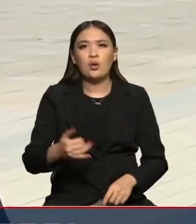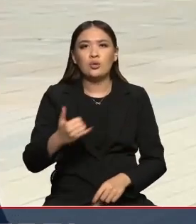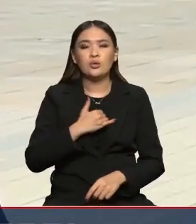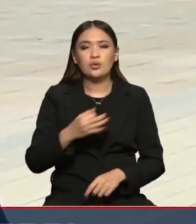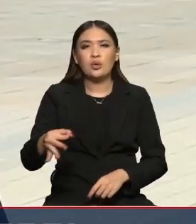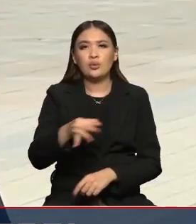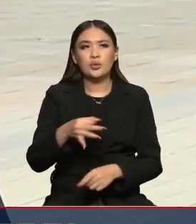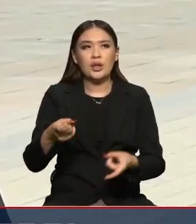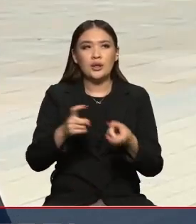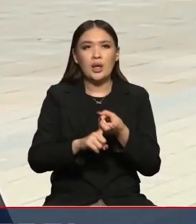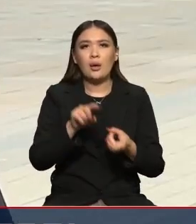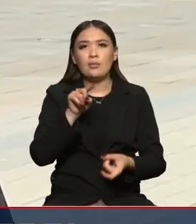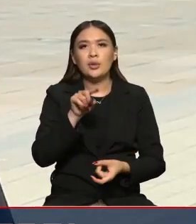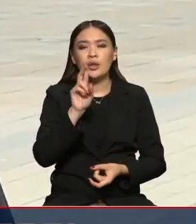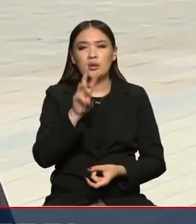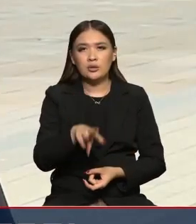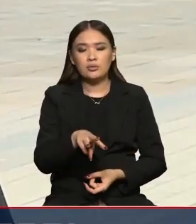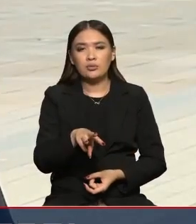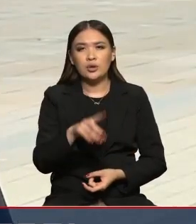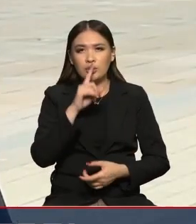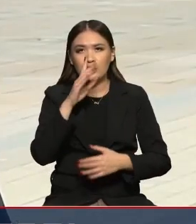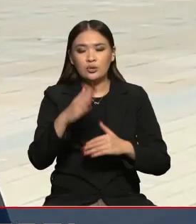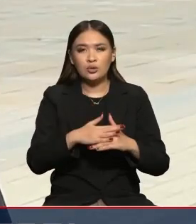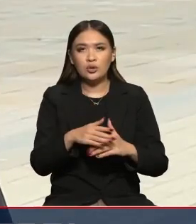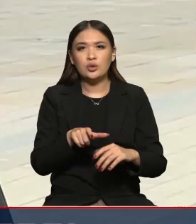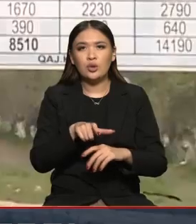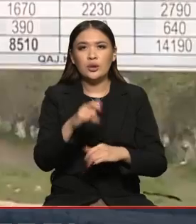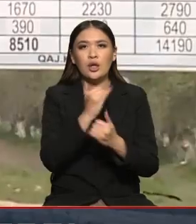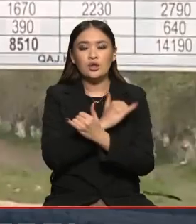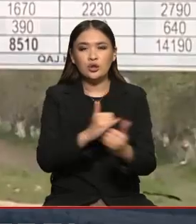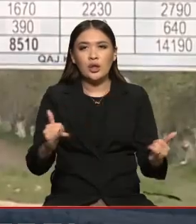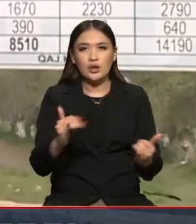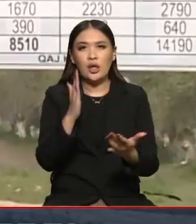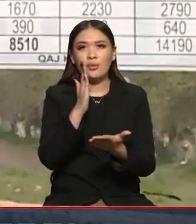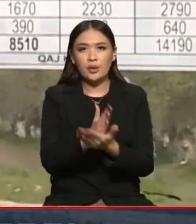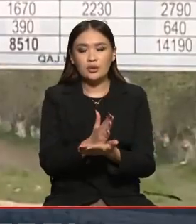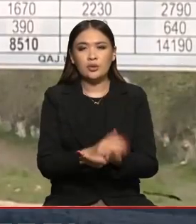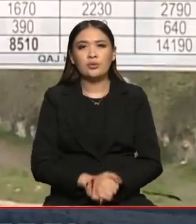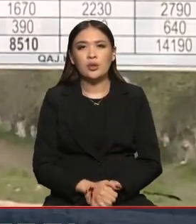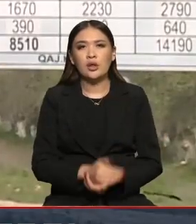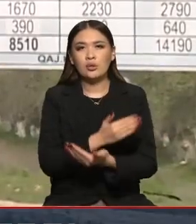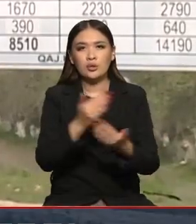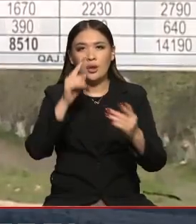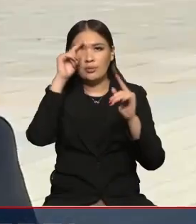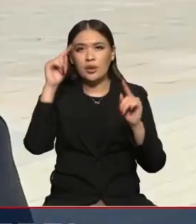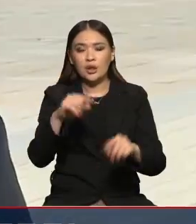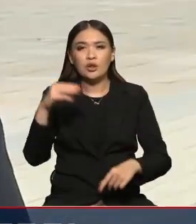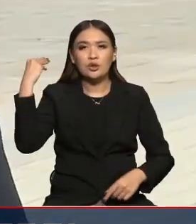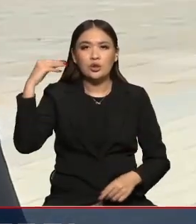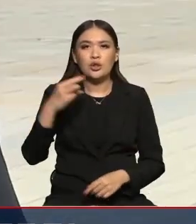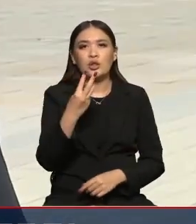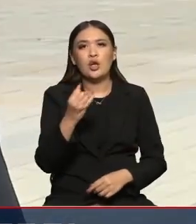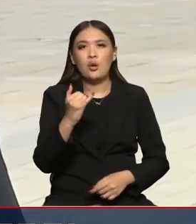біз 1000 шақырымға жуық жолдарға ұсыныстар беріп отырмыз. Өздеріңізге белгілі, Түркістан